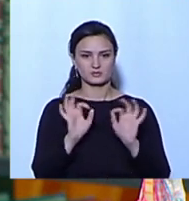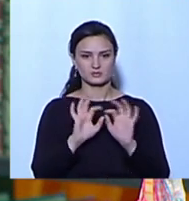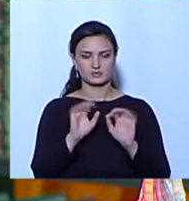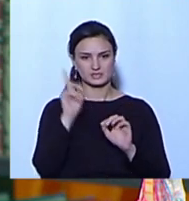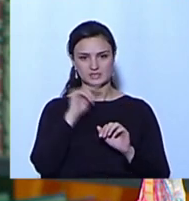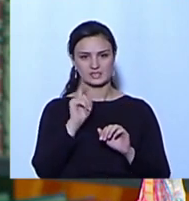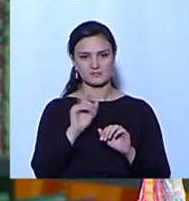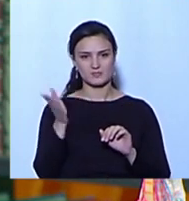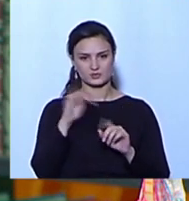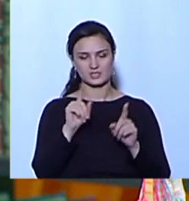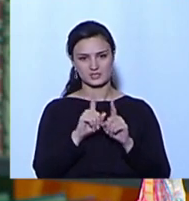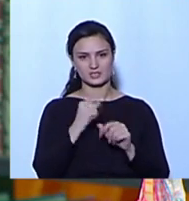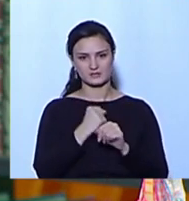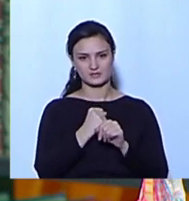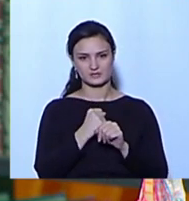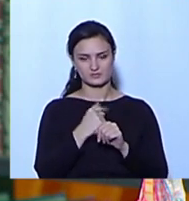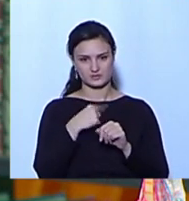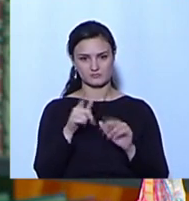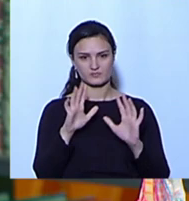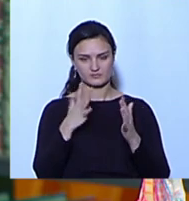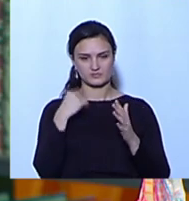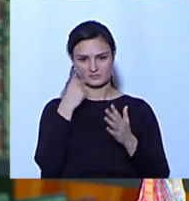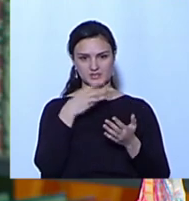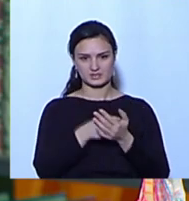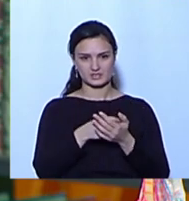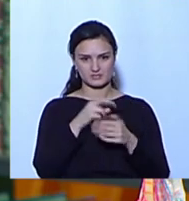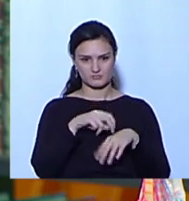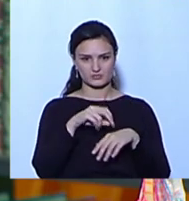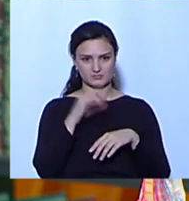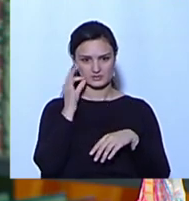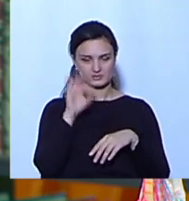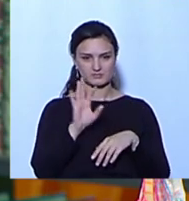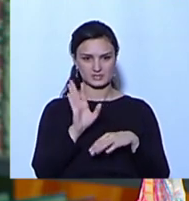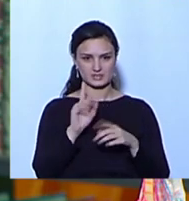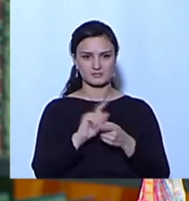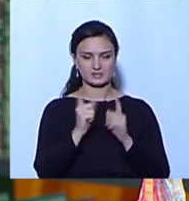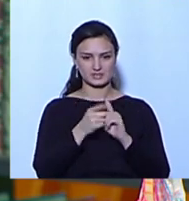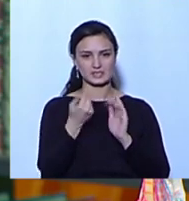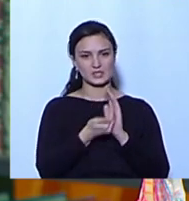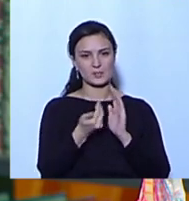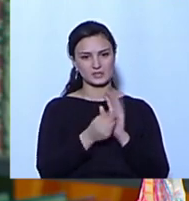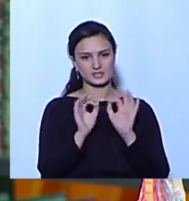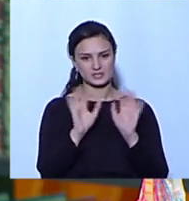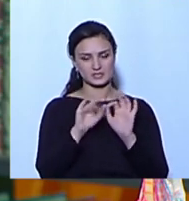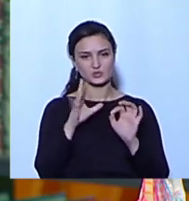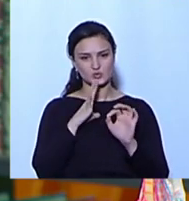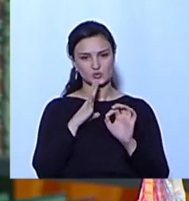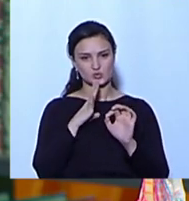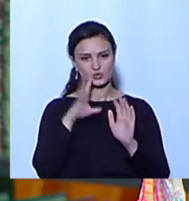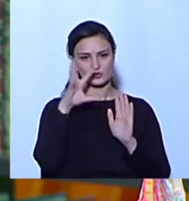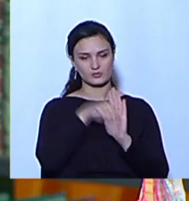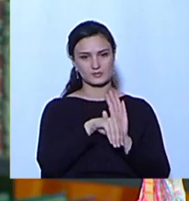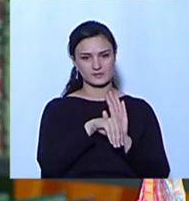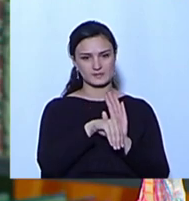გამოცდილებით. იცით რა, მოდით ასე გავაკეთოთ, ჩვენ ამ შემთხვევაში პირად გამოცდილებას კი არ ვეყნობით, იმ რეკომენდაციას, რომელიც იყო